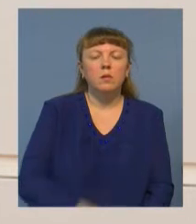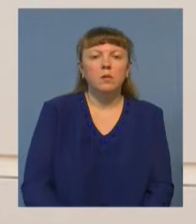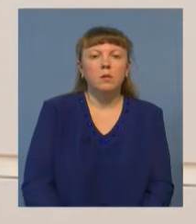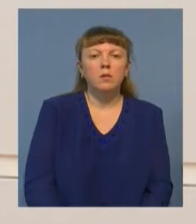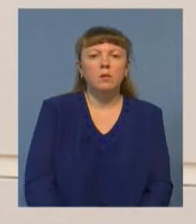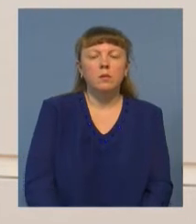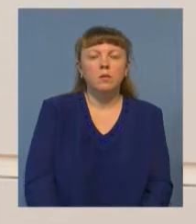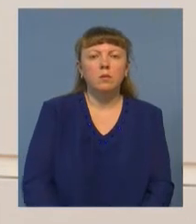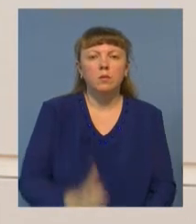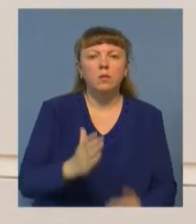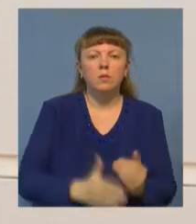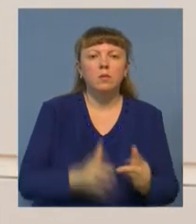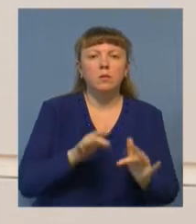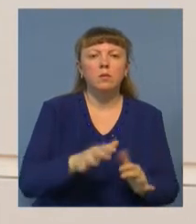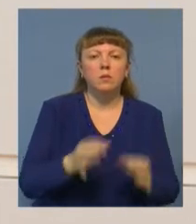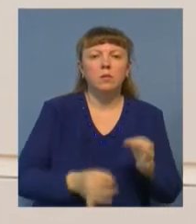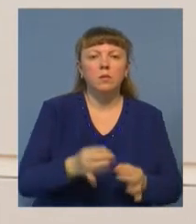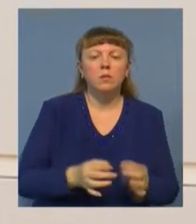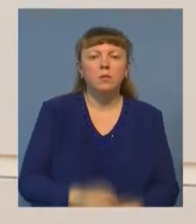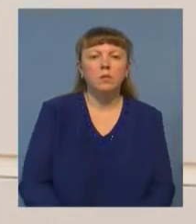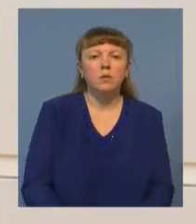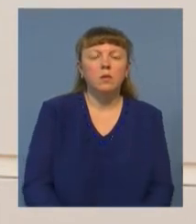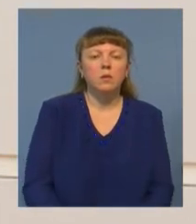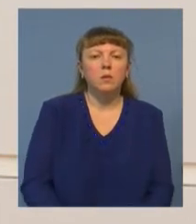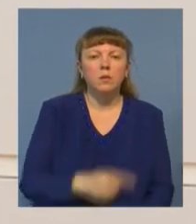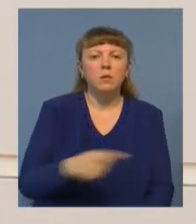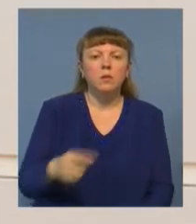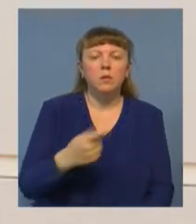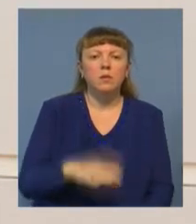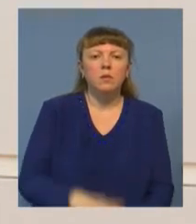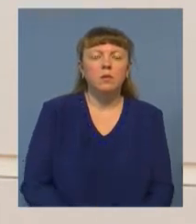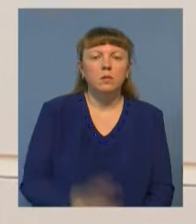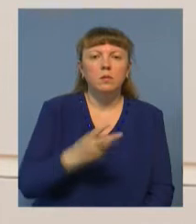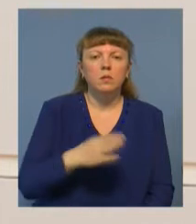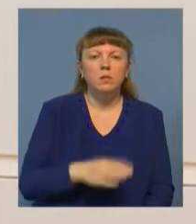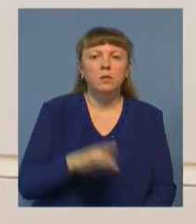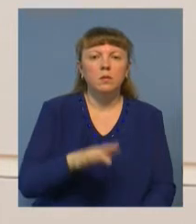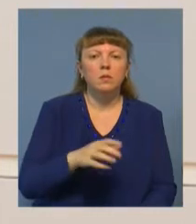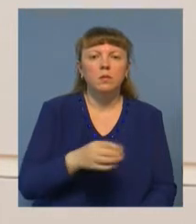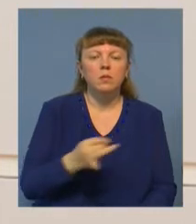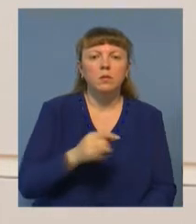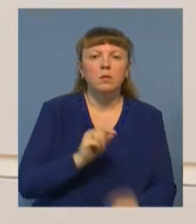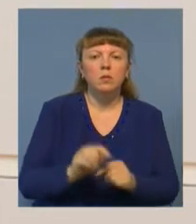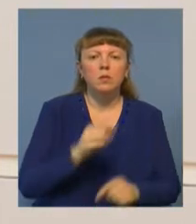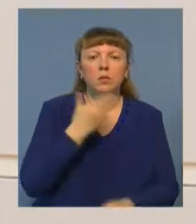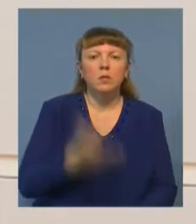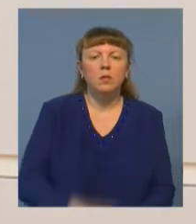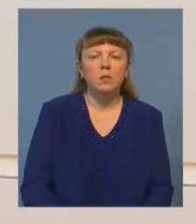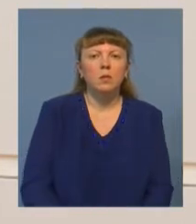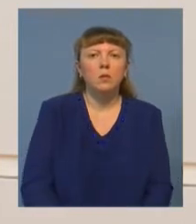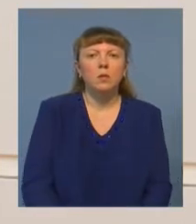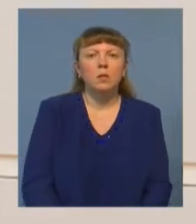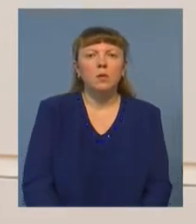со дня окончания подготовки дела к судебному разбирательству. Продление сроков по данной категории дел не допускается.